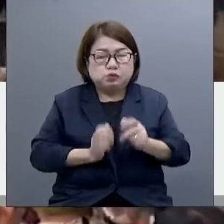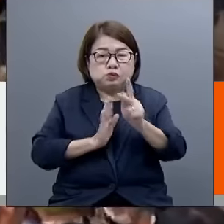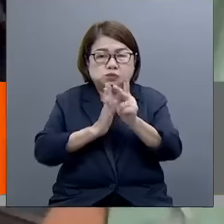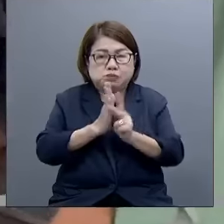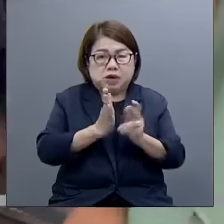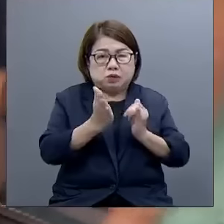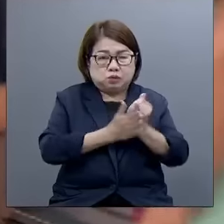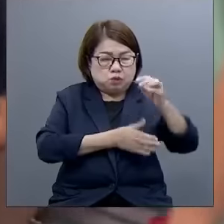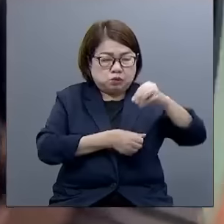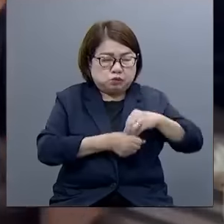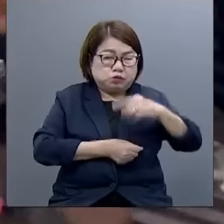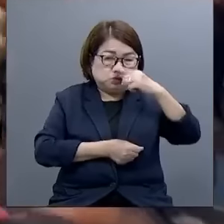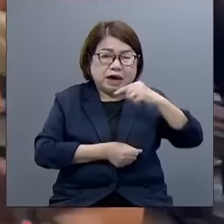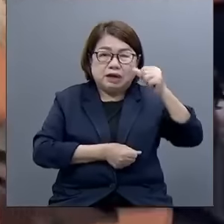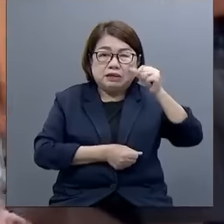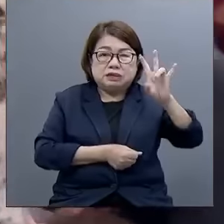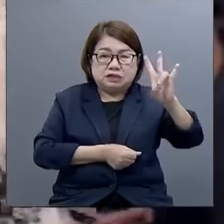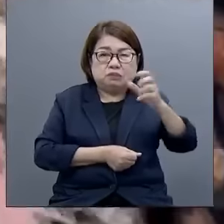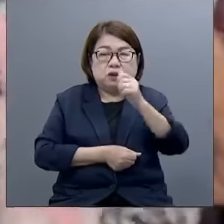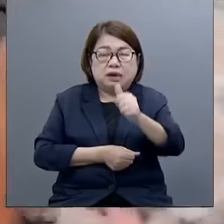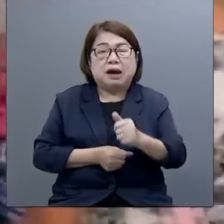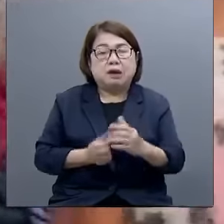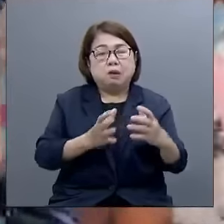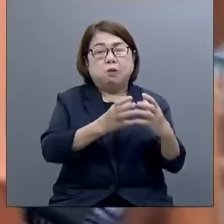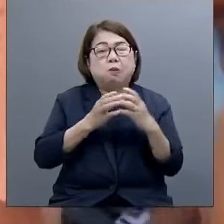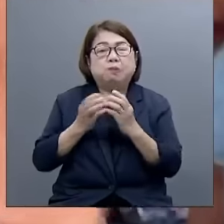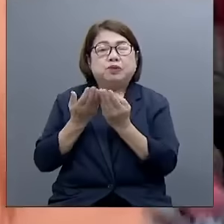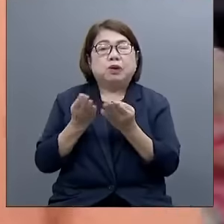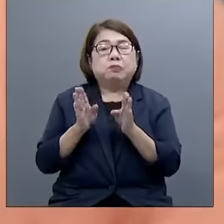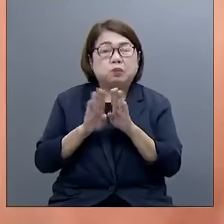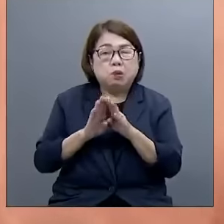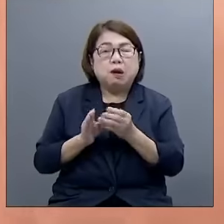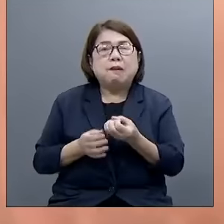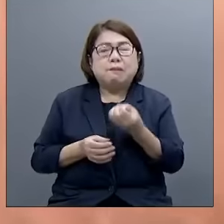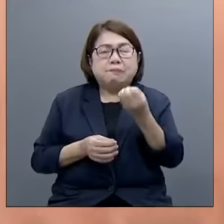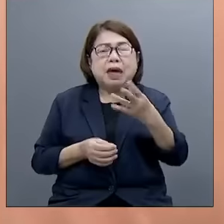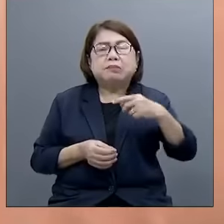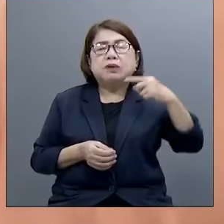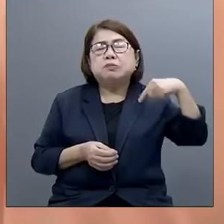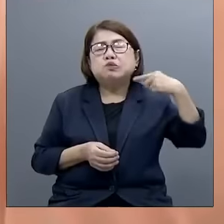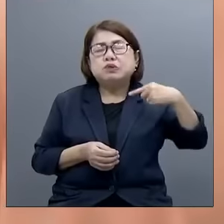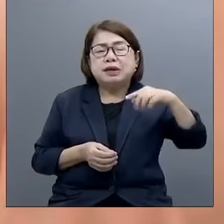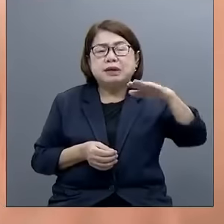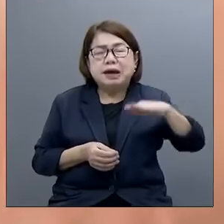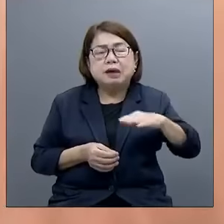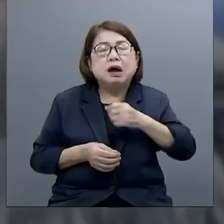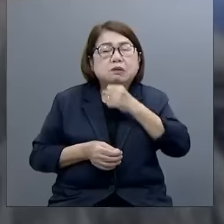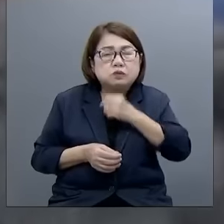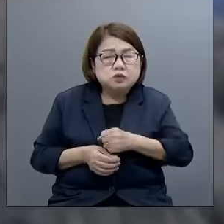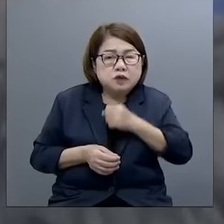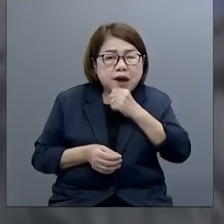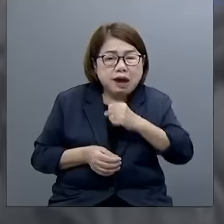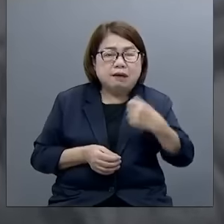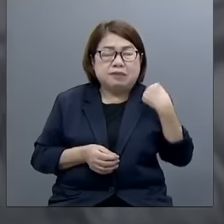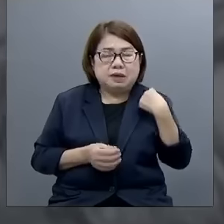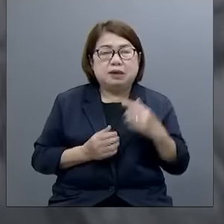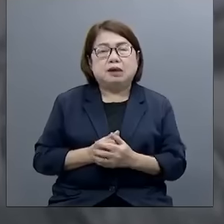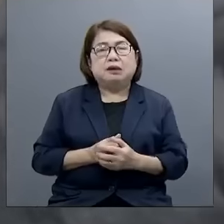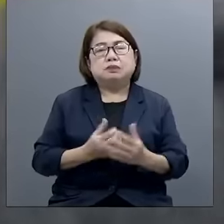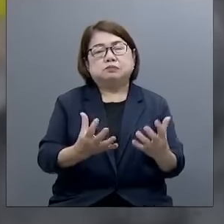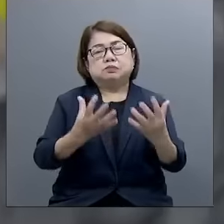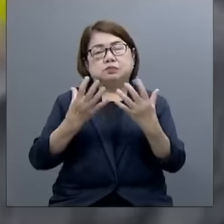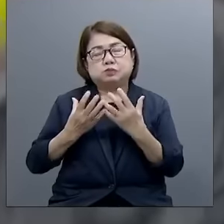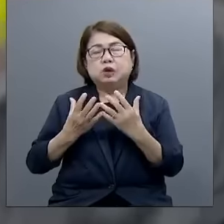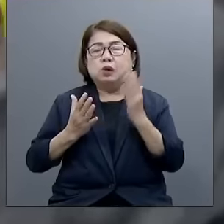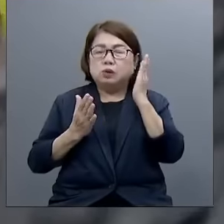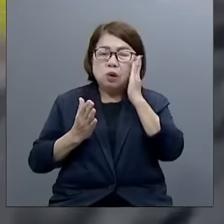สังเกตคนที่เข้ามาก็จะมาเป็นครอบครัวส่วนใหญ่ก็จะเป็นเด็กผู้หญิงแล้วก็ผู้สูงอายุบางส่วนที่เข้ามานะครับก็จะมาพักกับญ